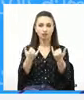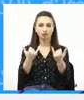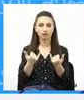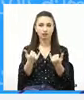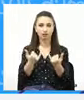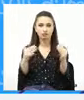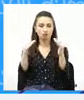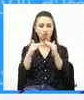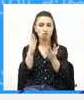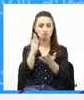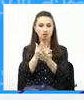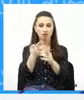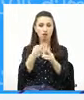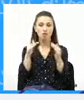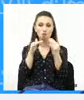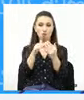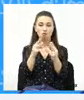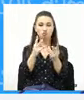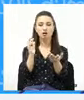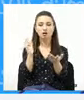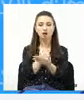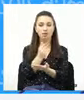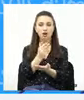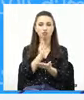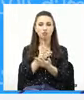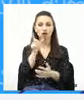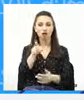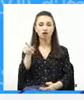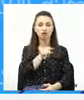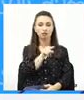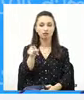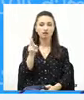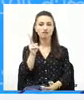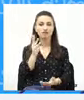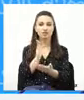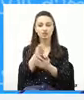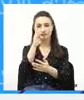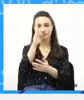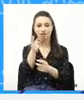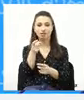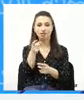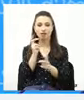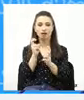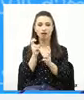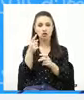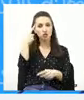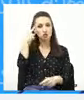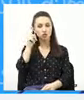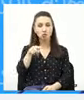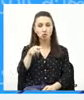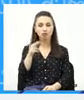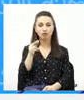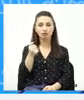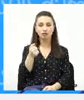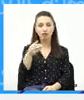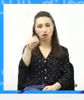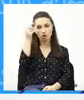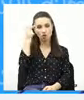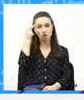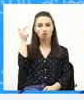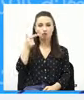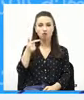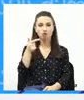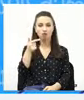Dres omiada, amomși, gamarjuebuli arisis, vinc mters iaragit, codnita,